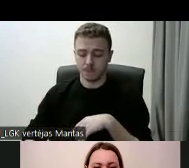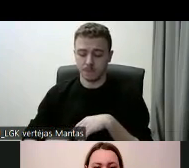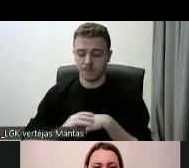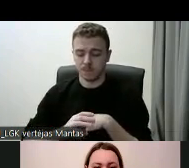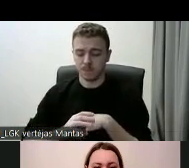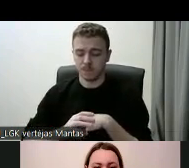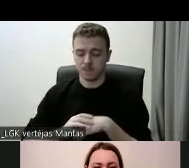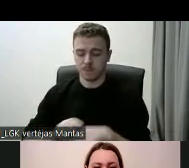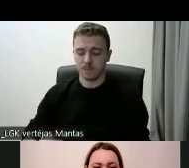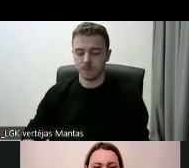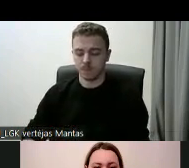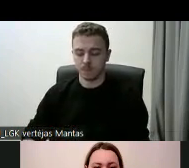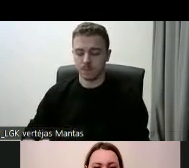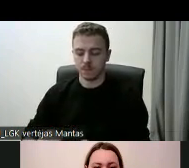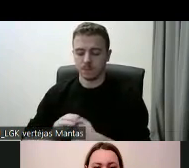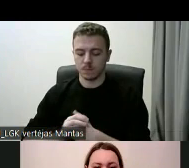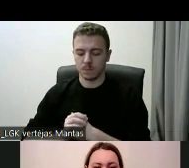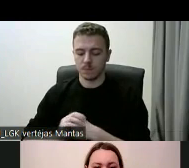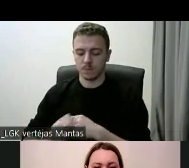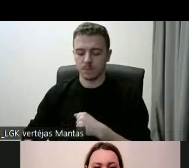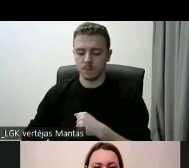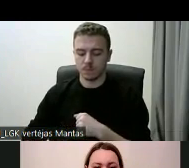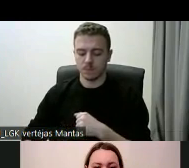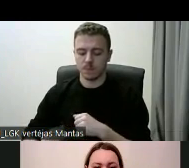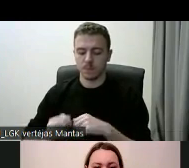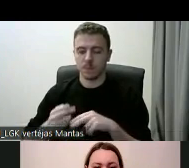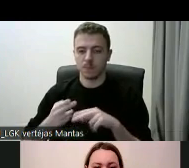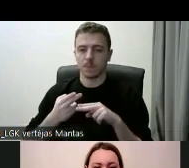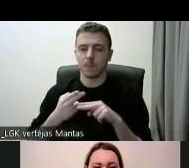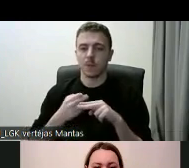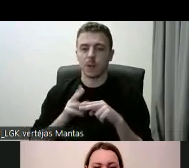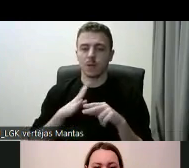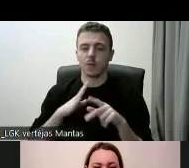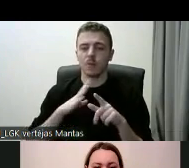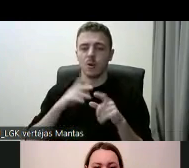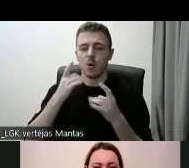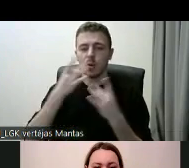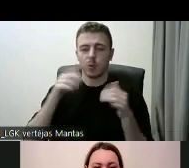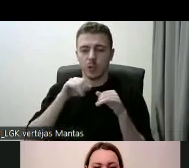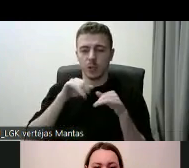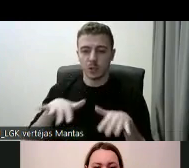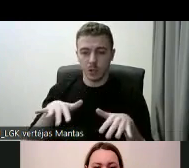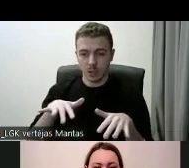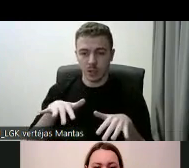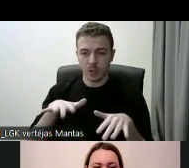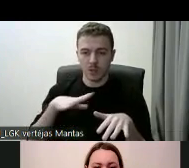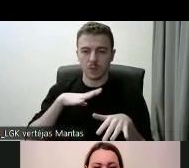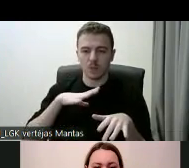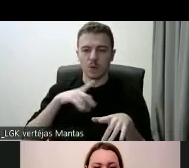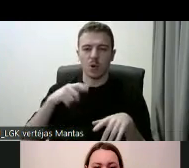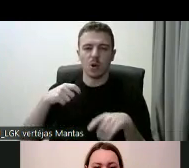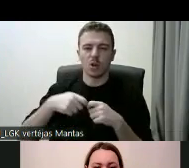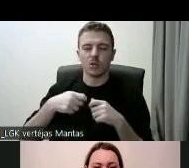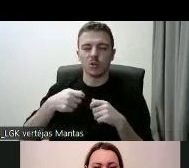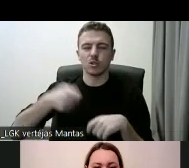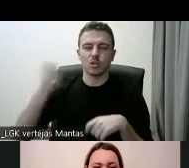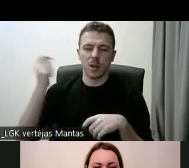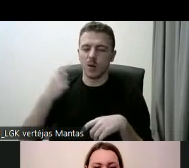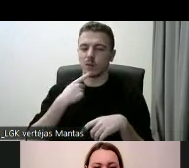tokia buvo, galima sakyti, visuomeninė kultūra. Ji buvo labai įsišaknijusi ir ją, taip sakant, išrauti buvo labai sunku.